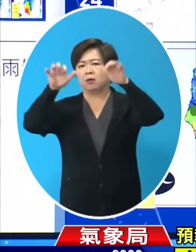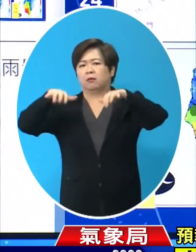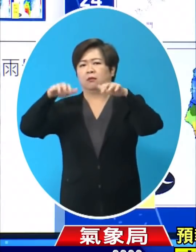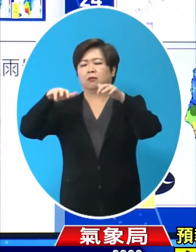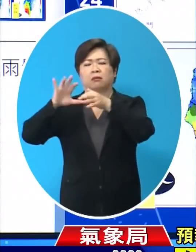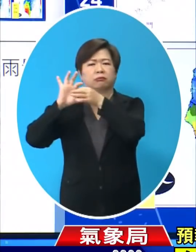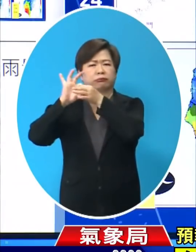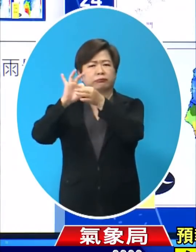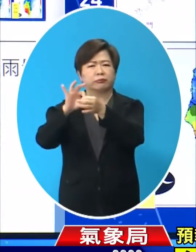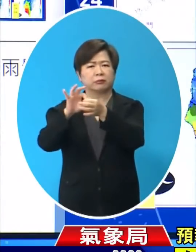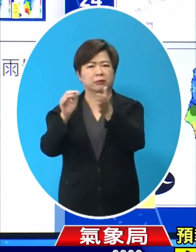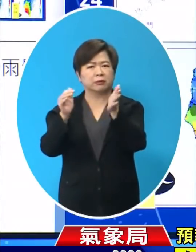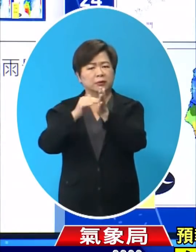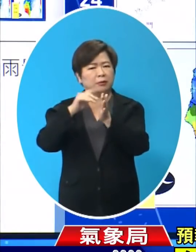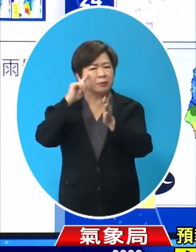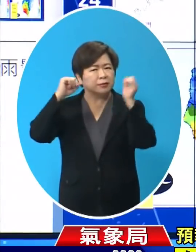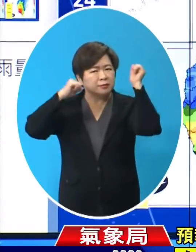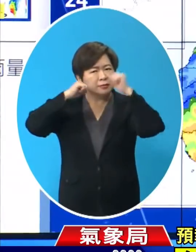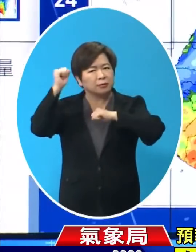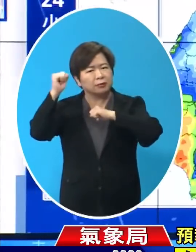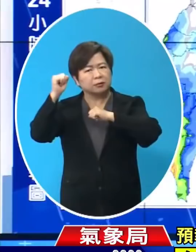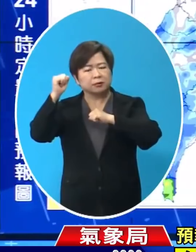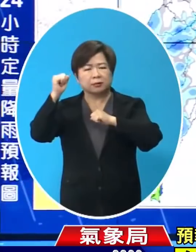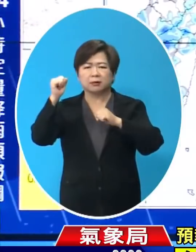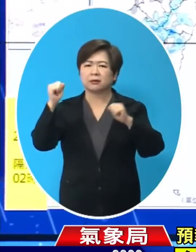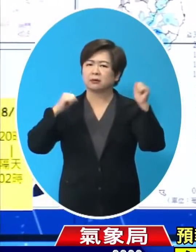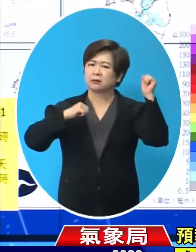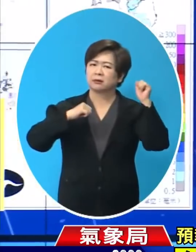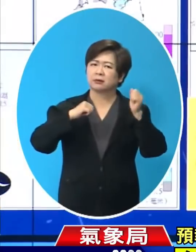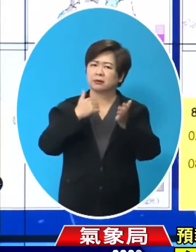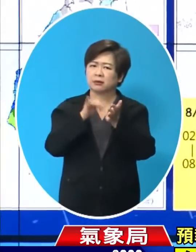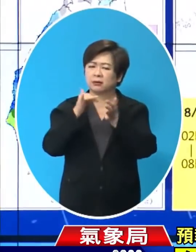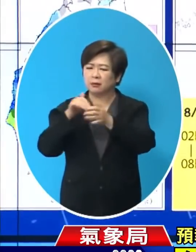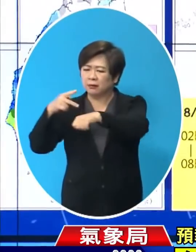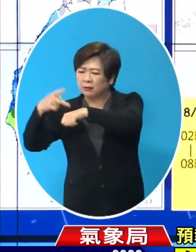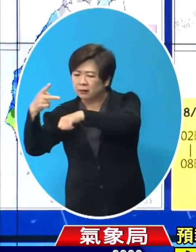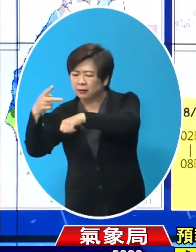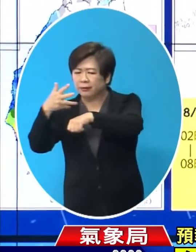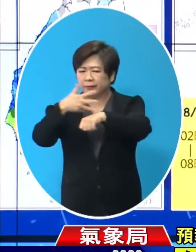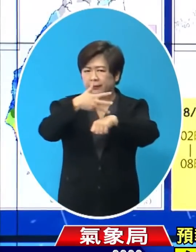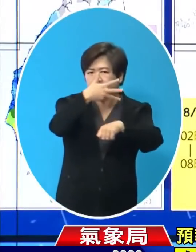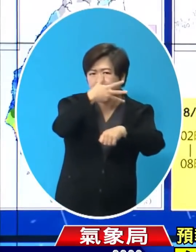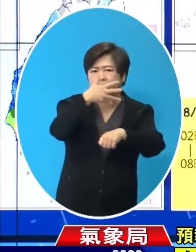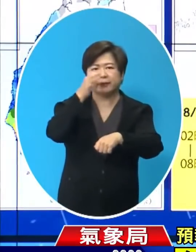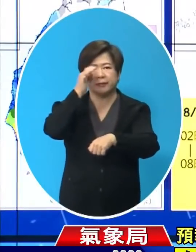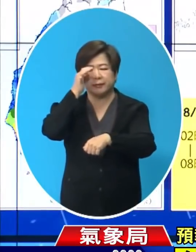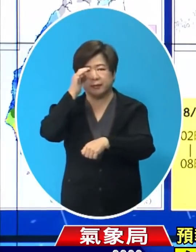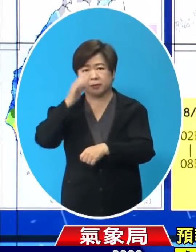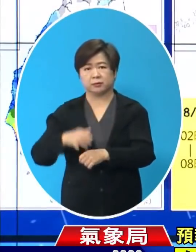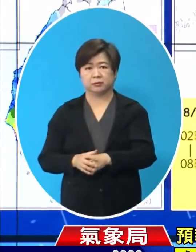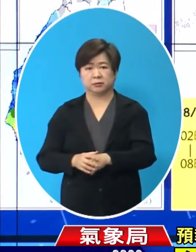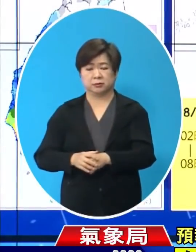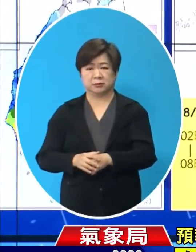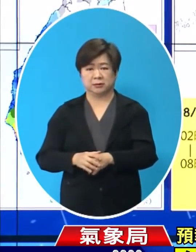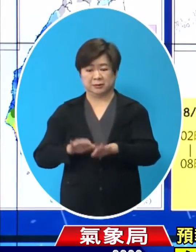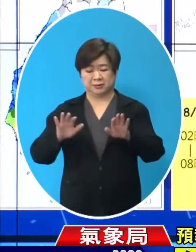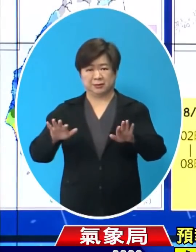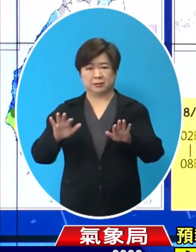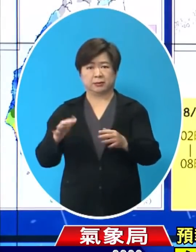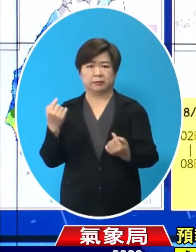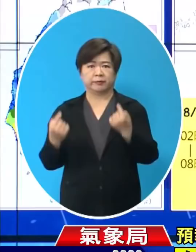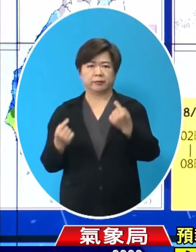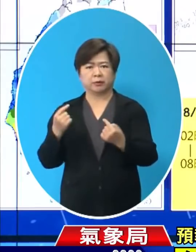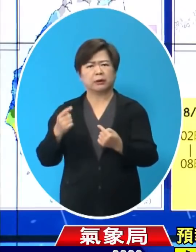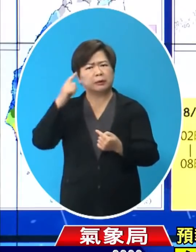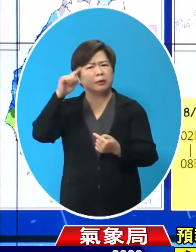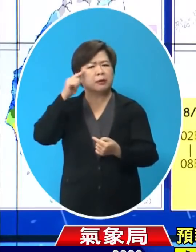显的，一直到明天的凌晨，甚或是到明天的上午，虽然降雨上和今天清晨比起来有稍微减